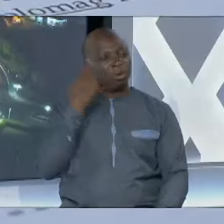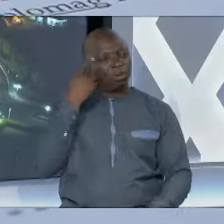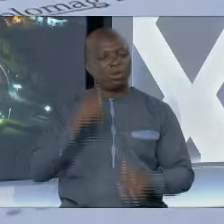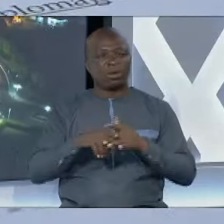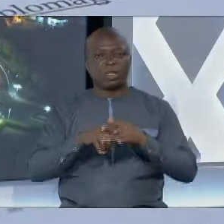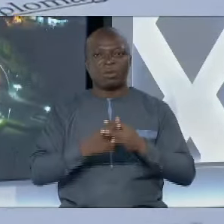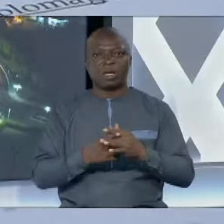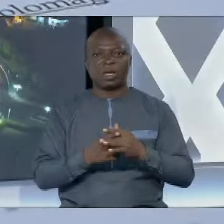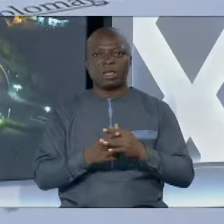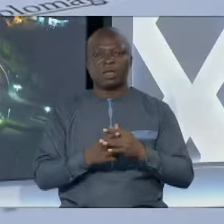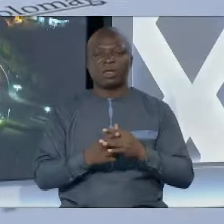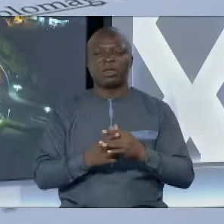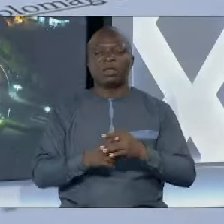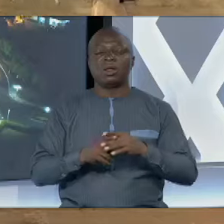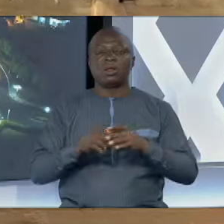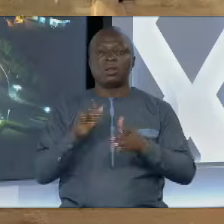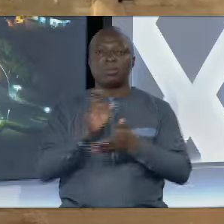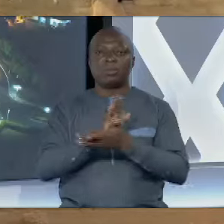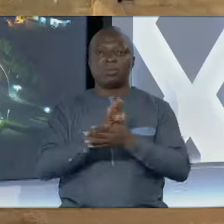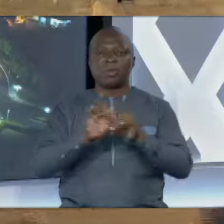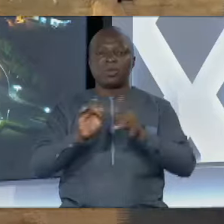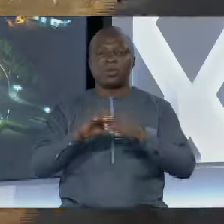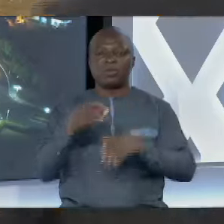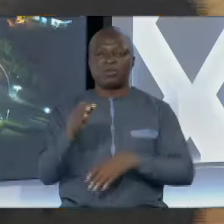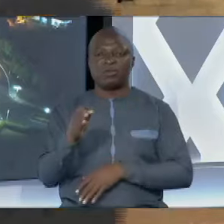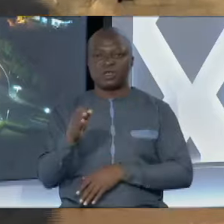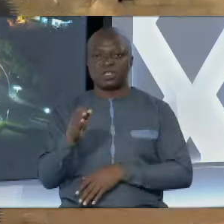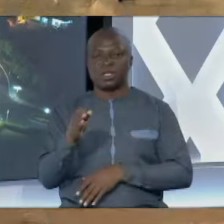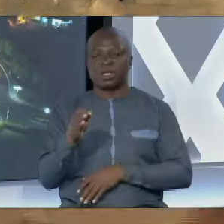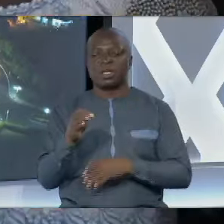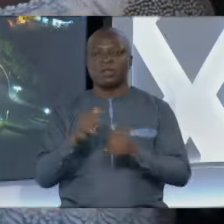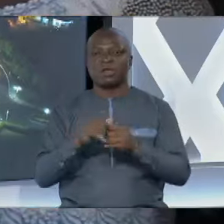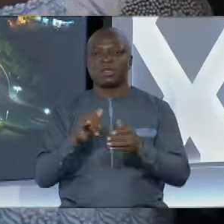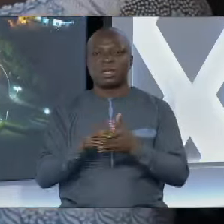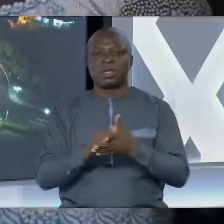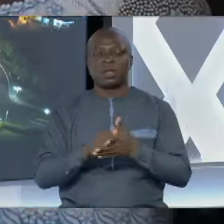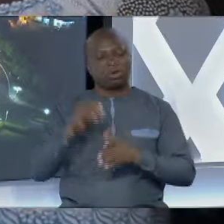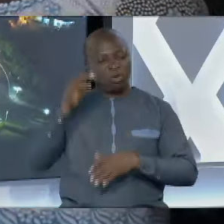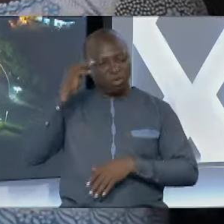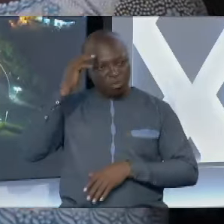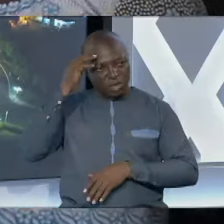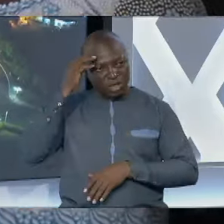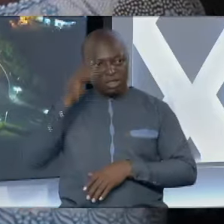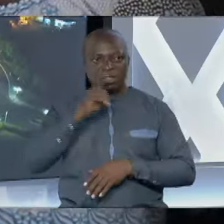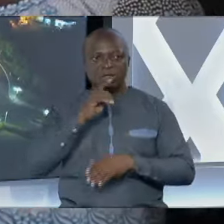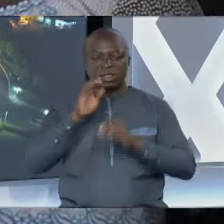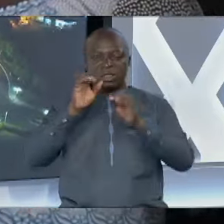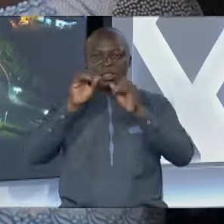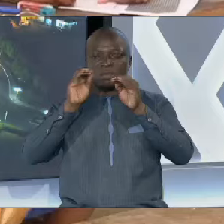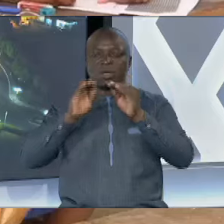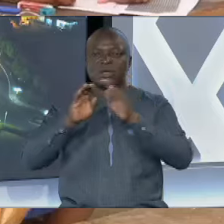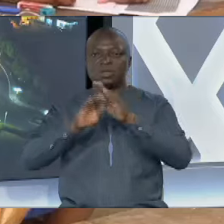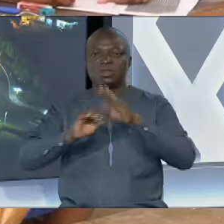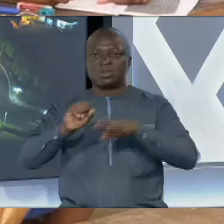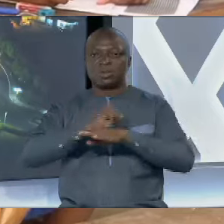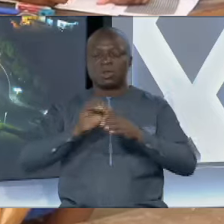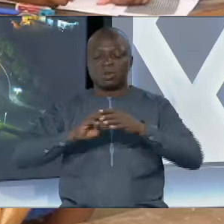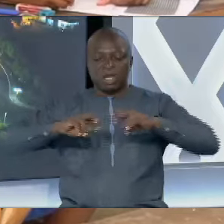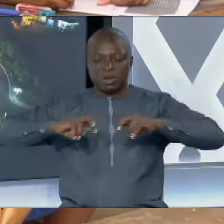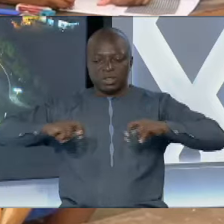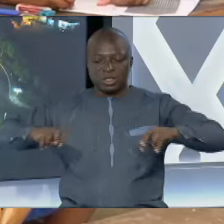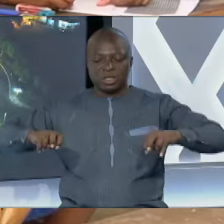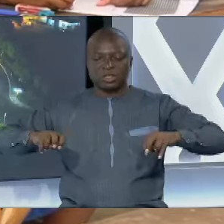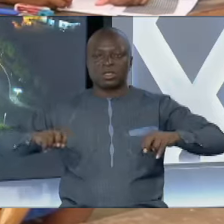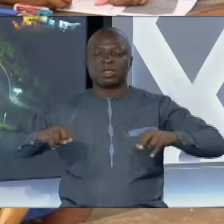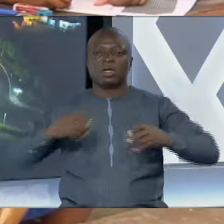démarrer, l'épreuve de français. Et c'est par le lycée d'Agonivé Centre que le ministre de l'Enseignement supérieur et de la Recherche commence